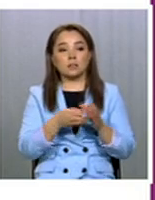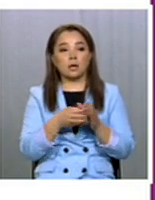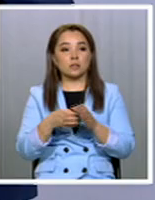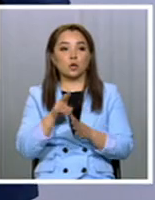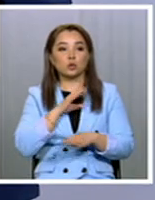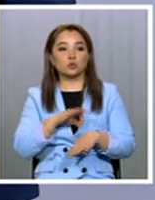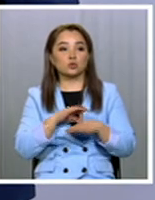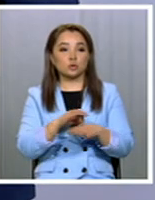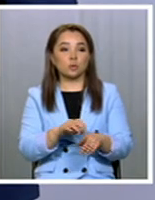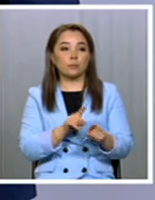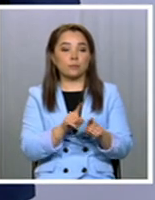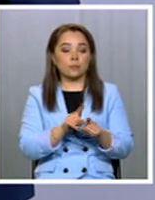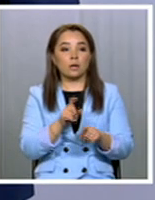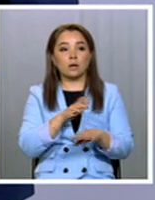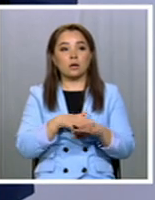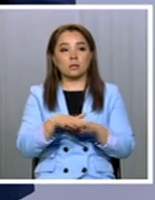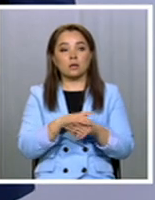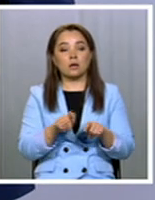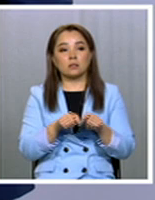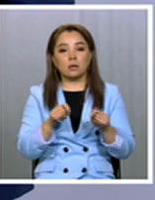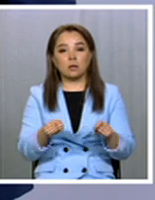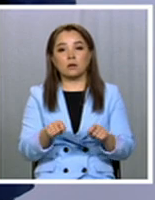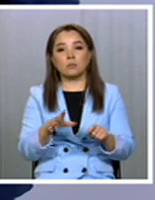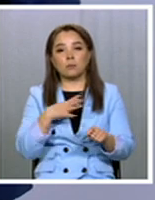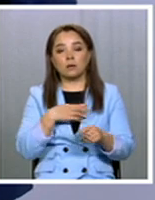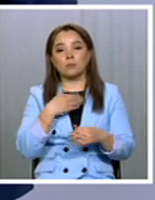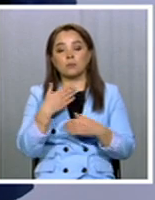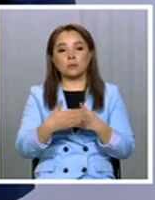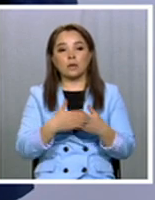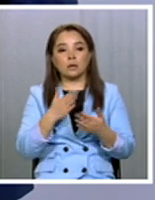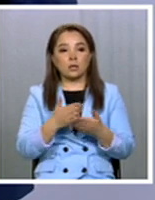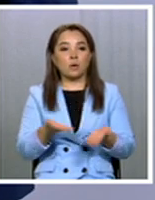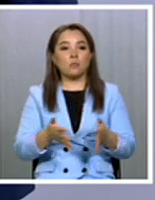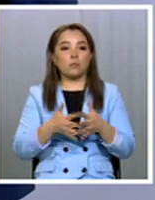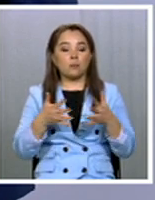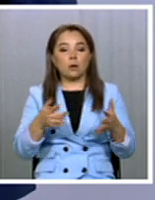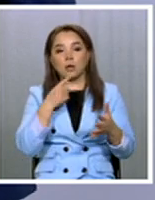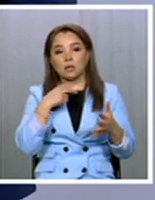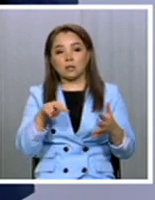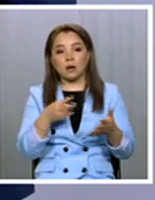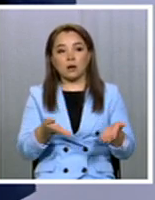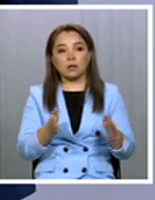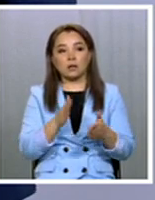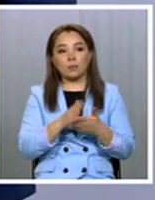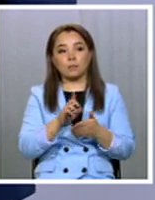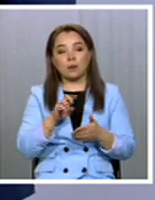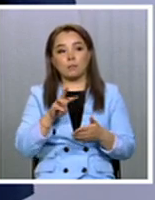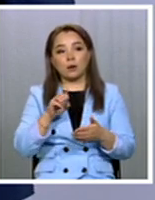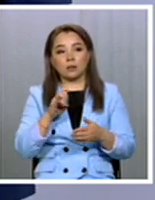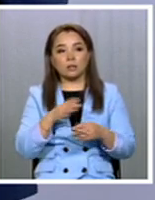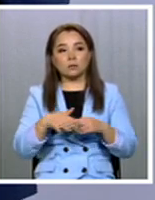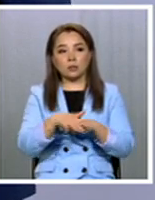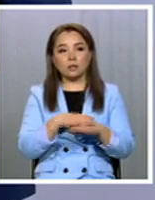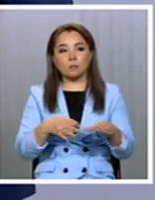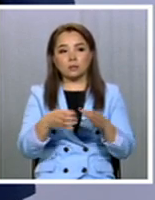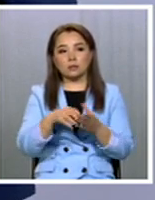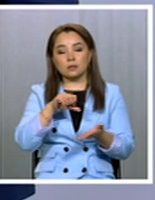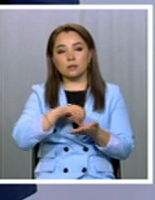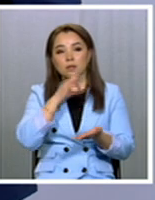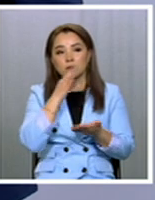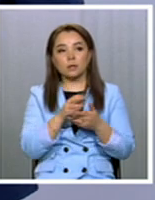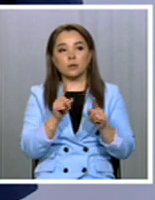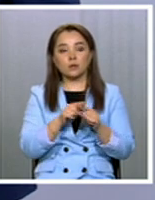дерлік қалам тартып, артына мол әдеби мұра қалдырды. Бейімбет Майлиннің